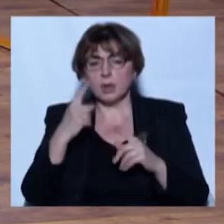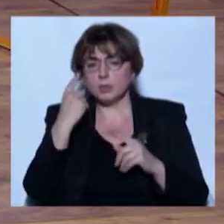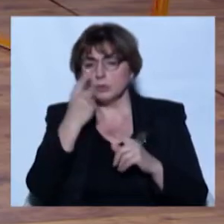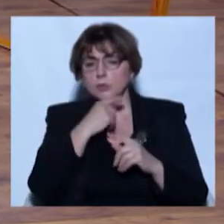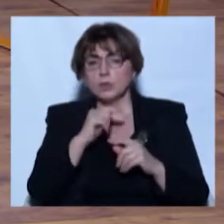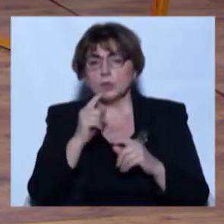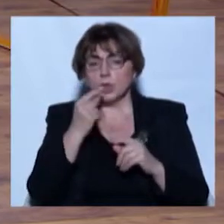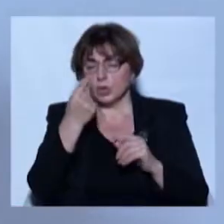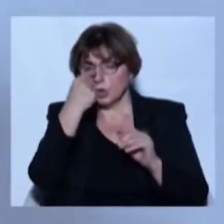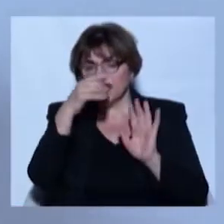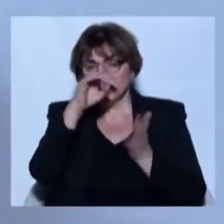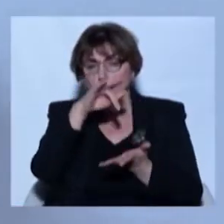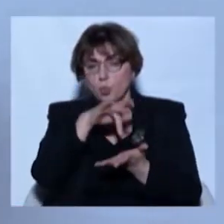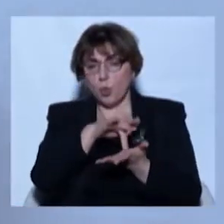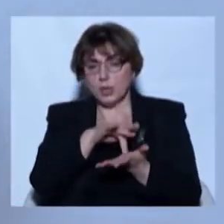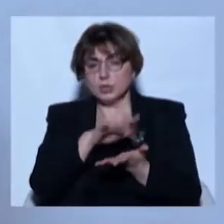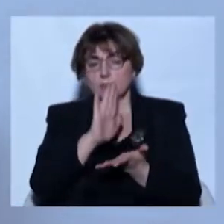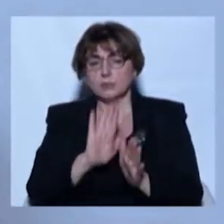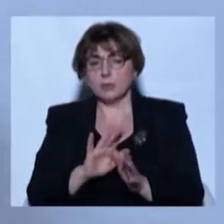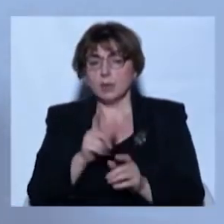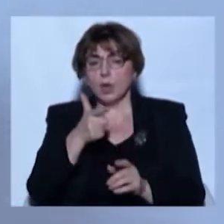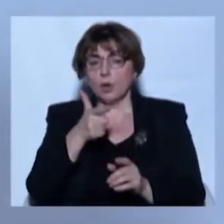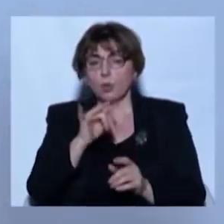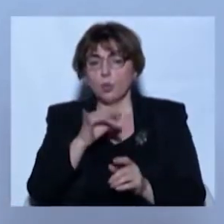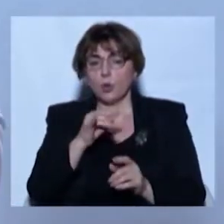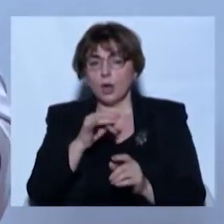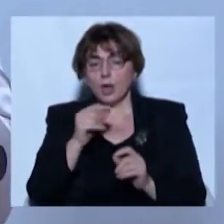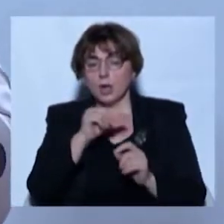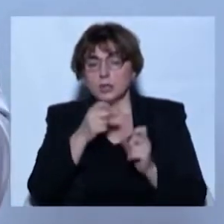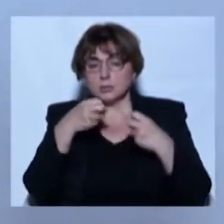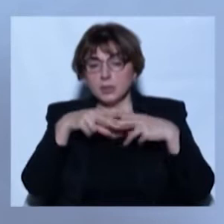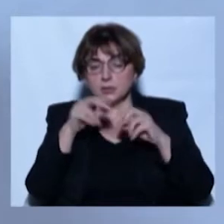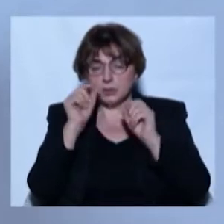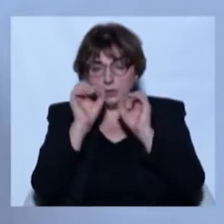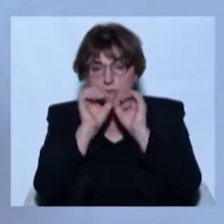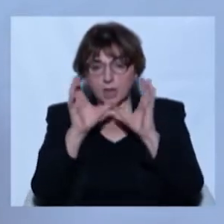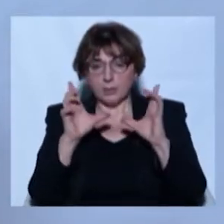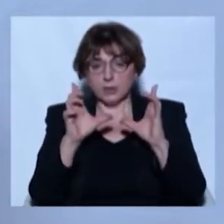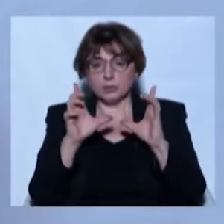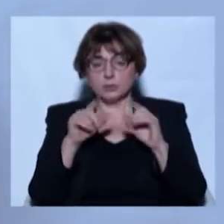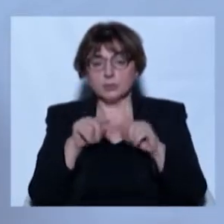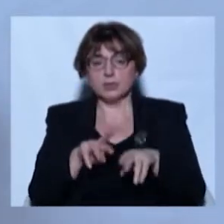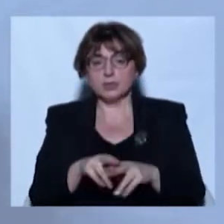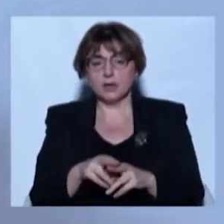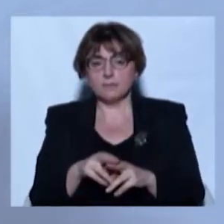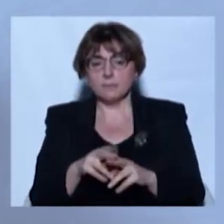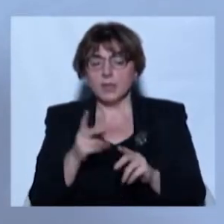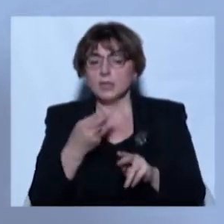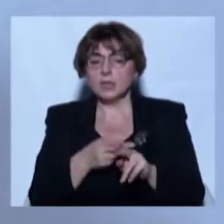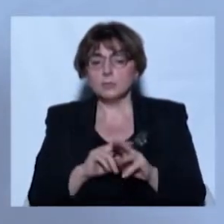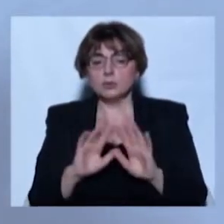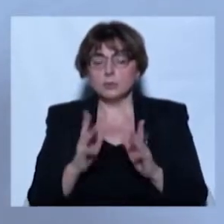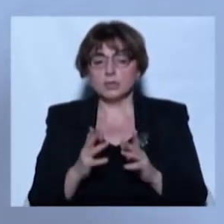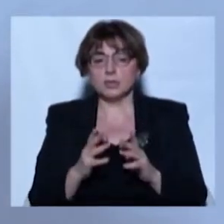թուալիս շուանած լշիմ դեպար է, գուգա, կապարտով դեպա։ Դա այս իմիտ ոմխ